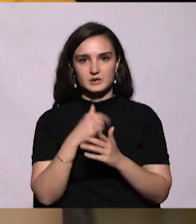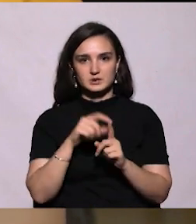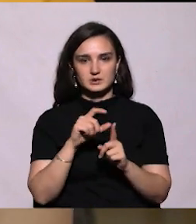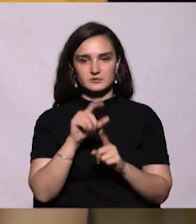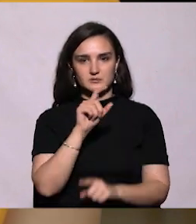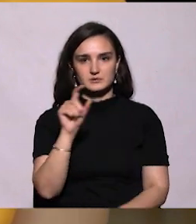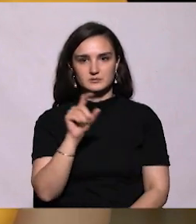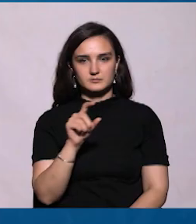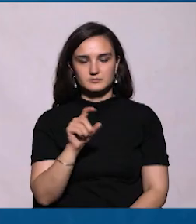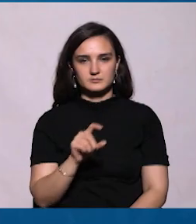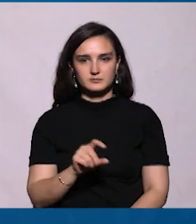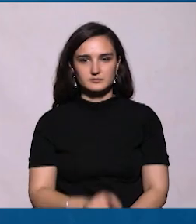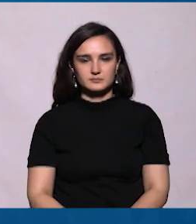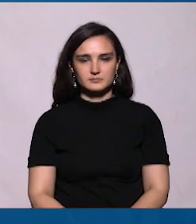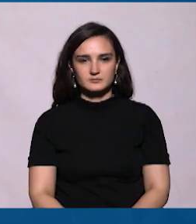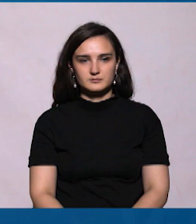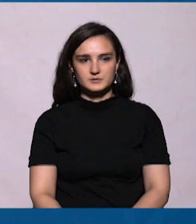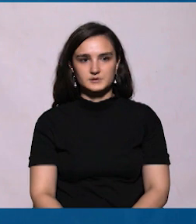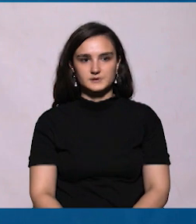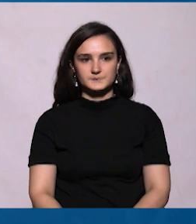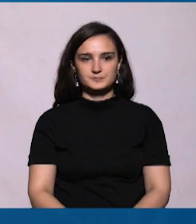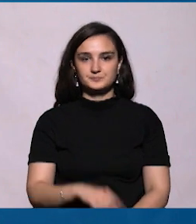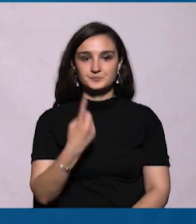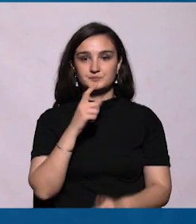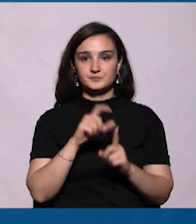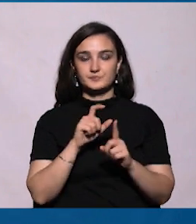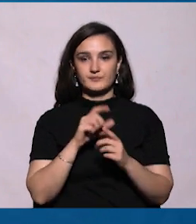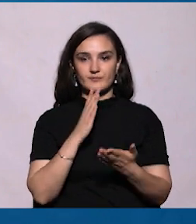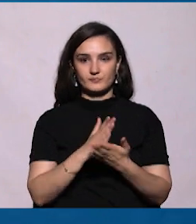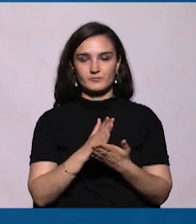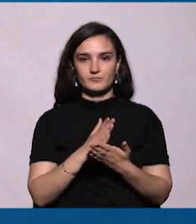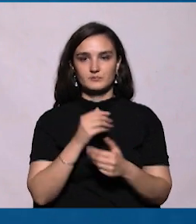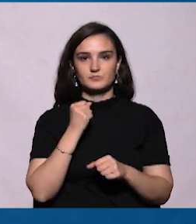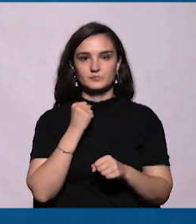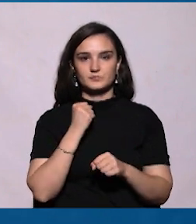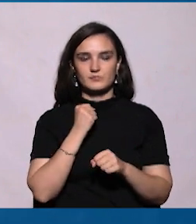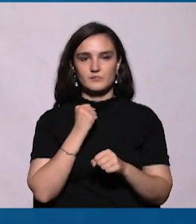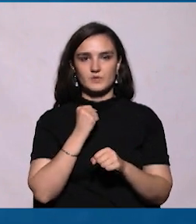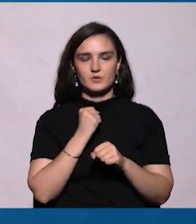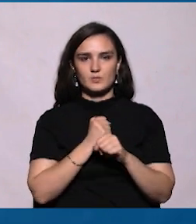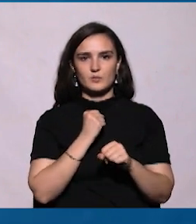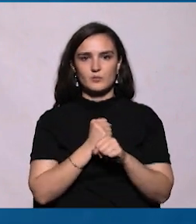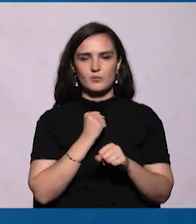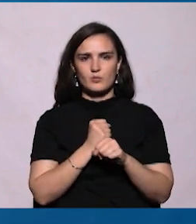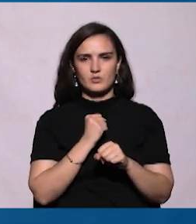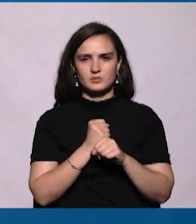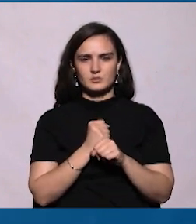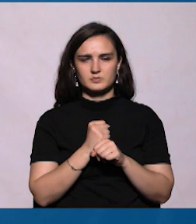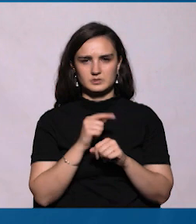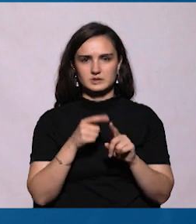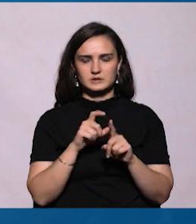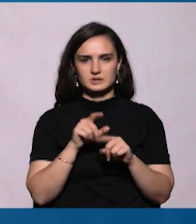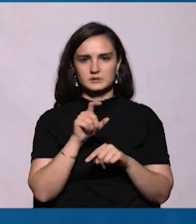სიტყვებს. Our first word is workforce. Workforce is noun, and